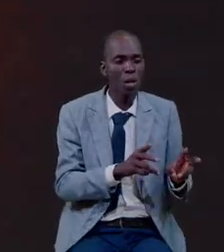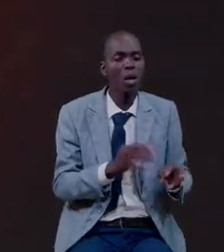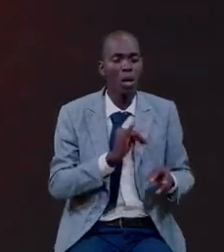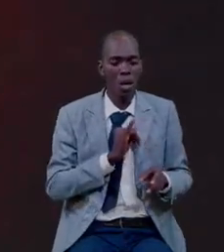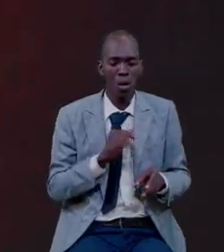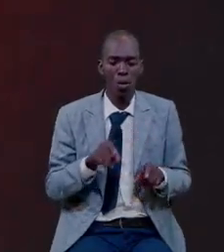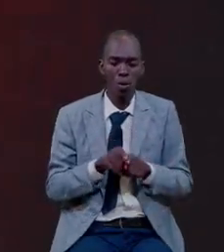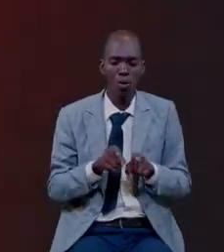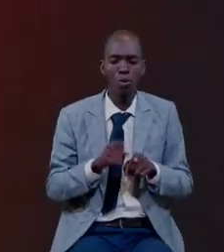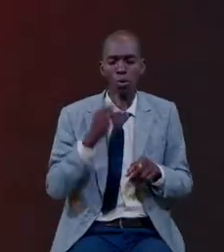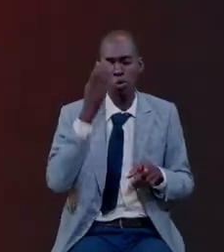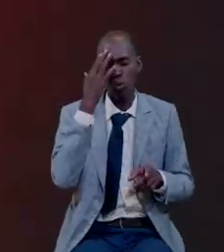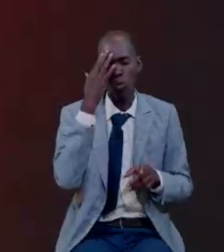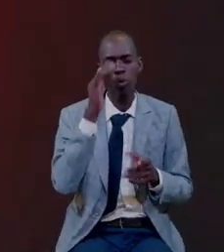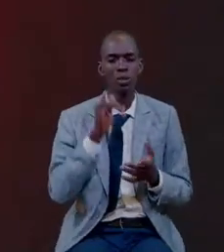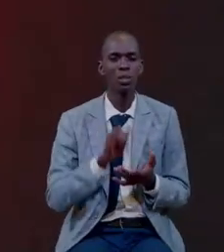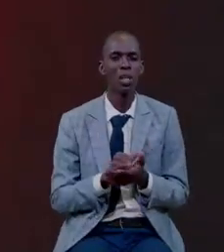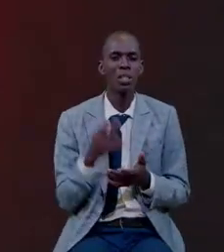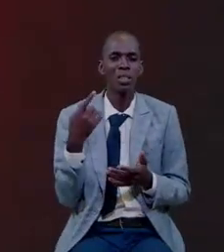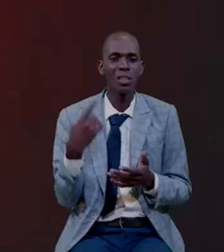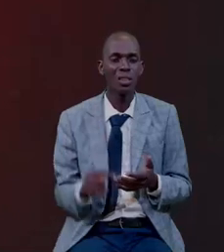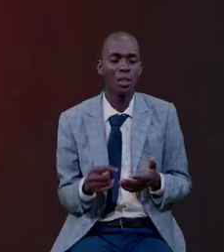sais également que sur la voie-là,